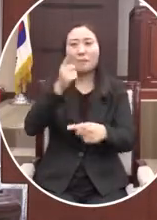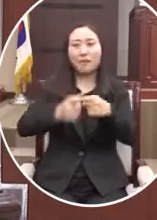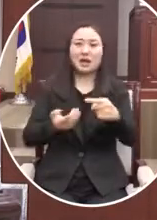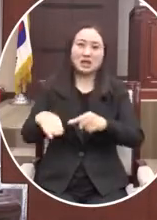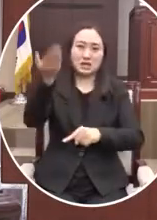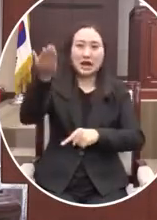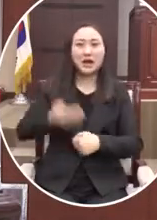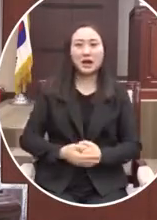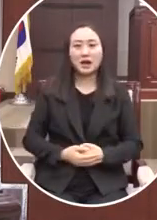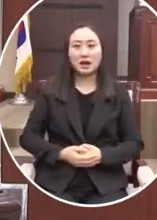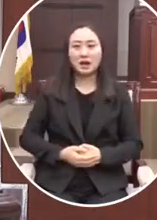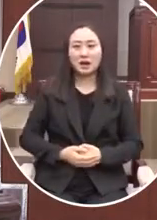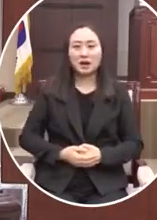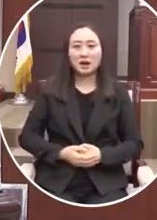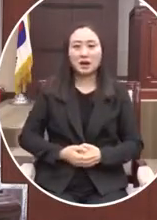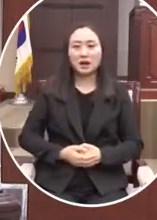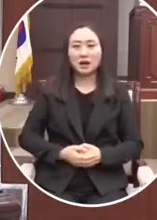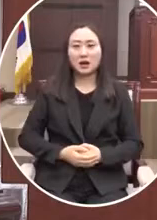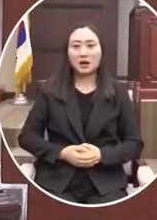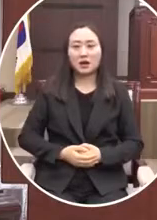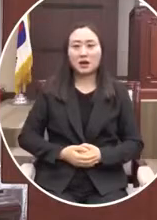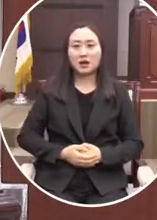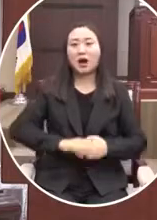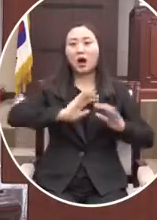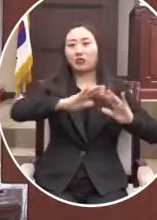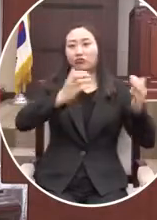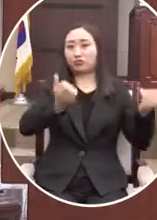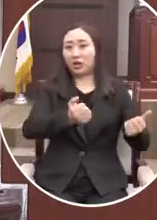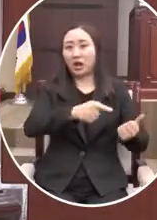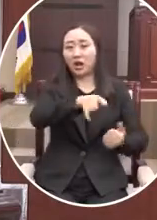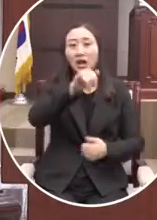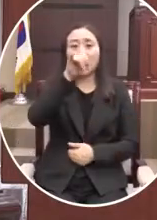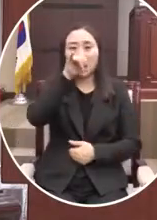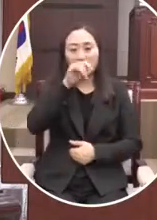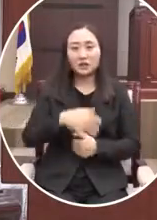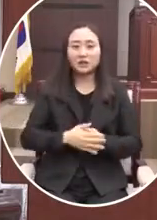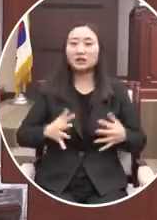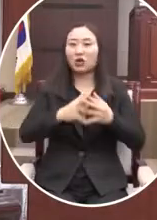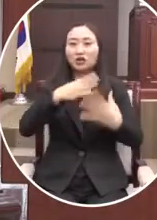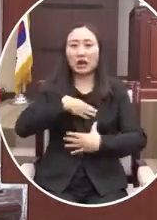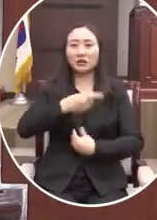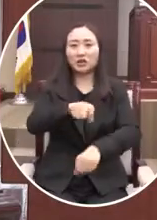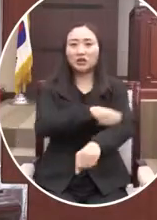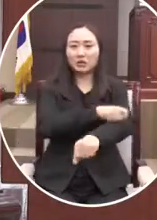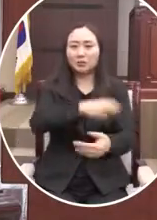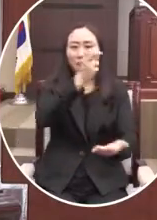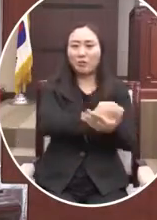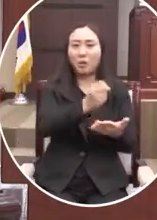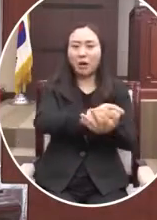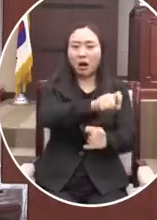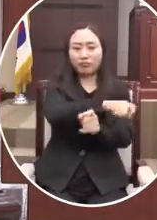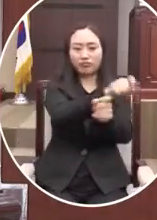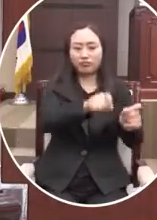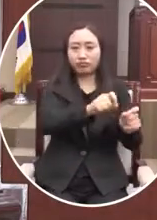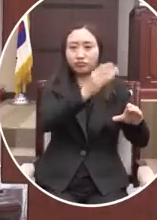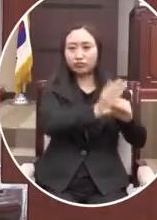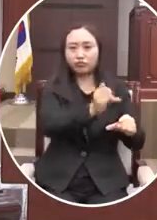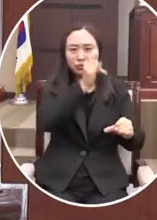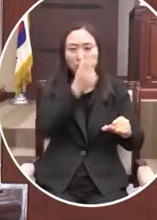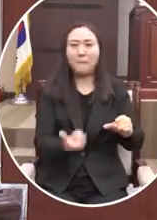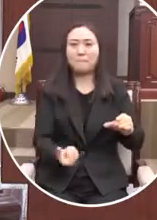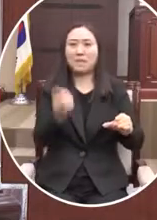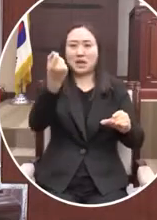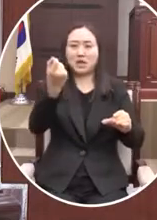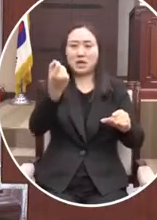비중이 절반이 넘습니다. 국회는 계류 중인 건설안전특별법 등 제도 정비를 조속히